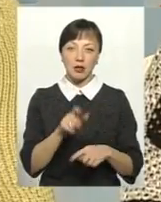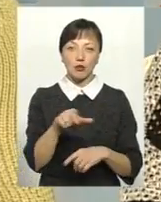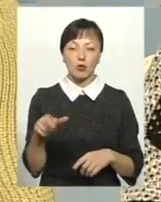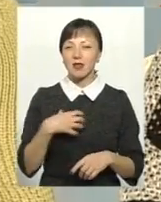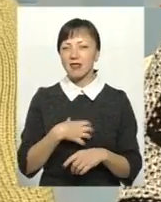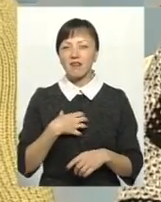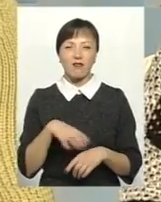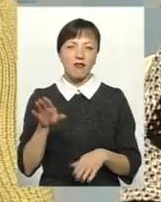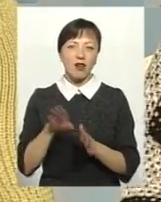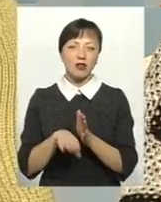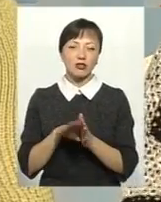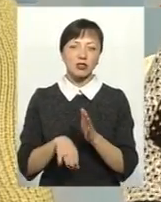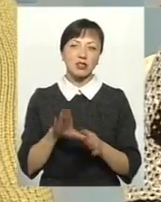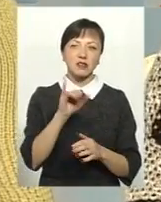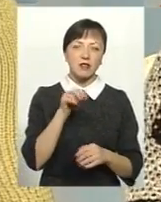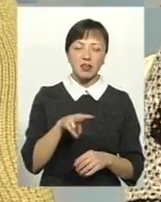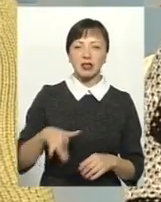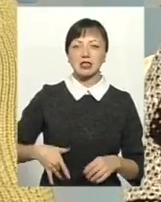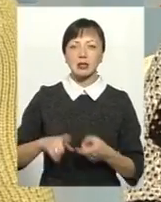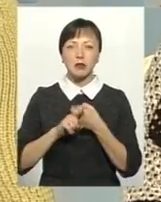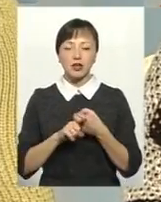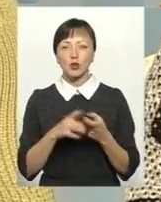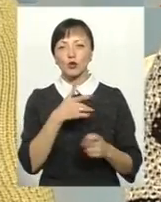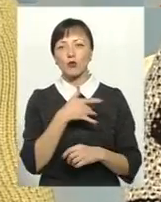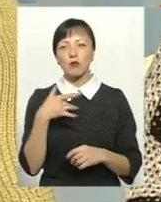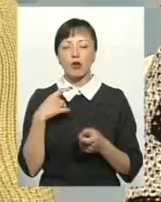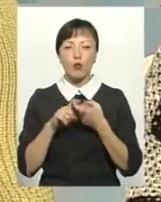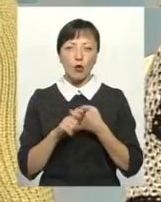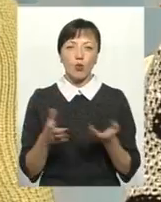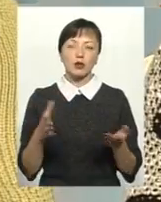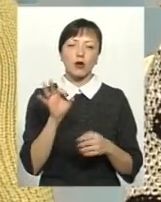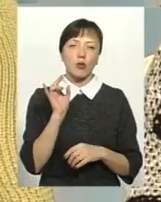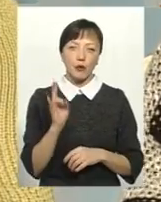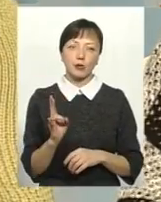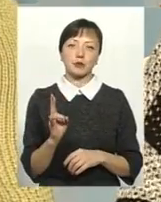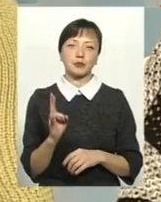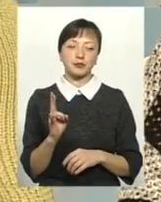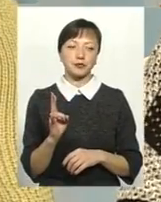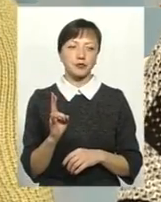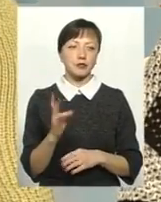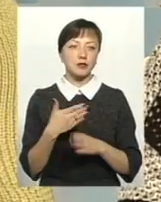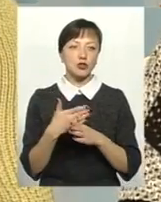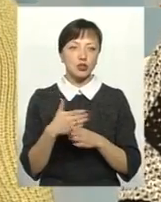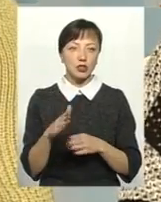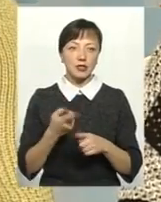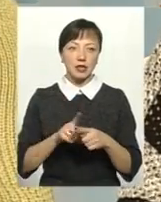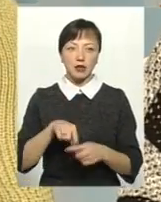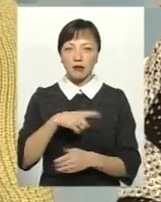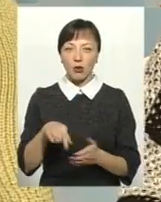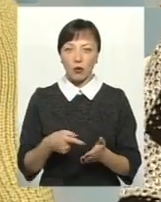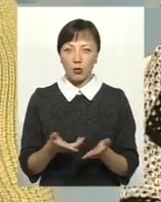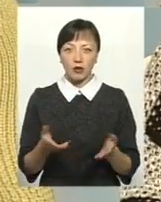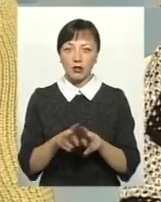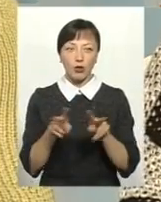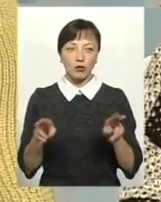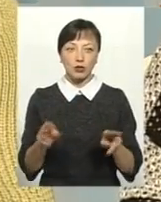неважно, с ВИЧ-статусом, с гепатитом, с туберкулезом. Он часть этого города, он